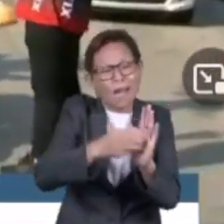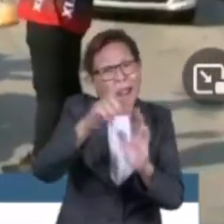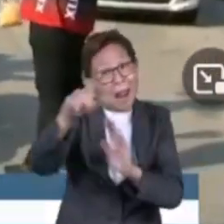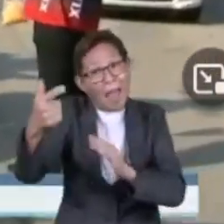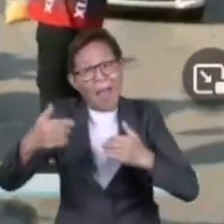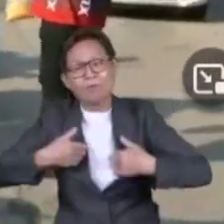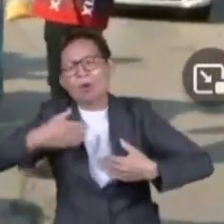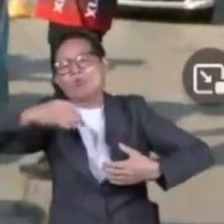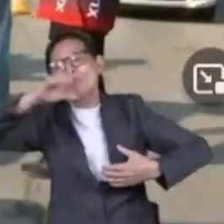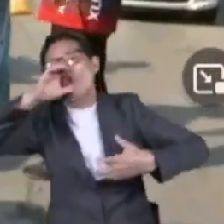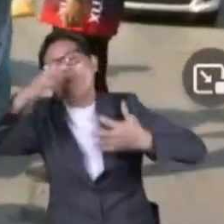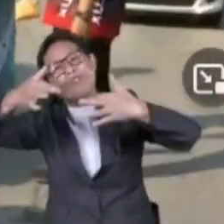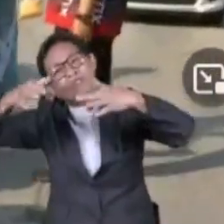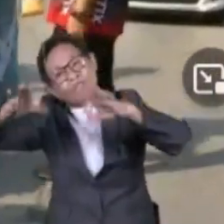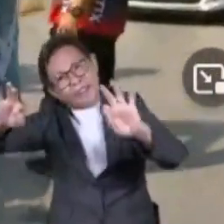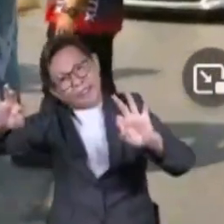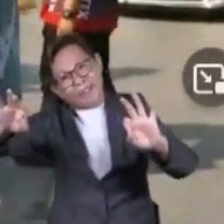minuman percuma